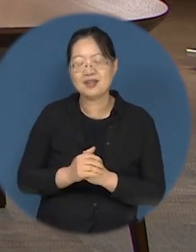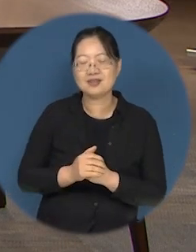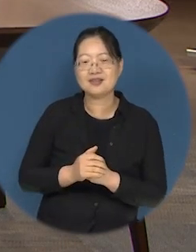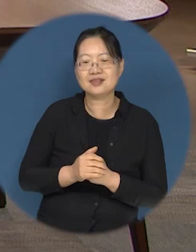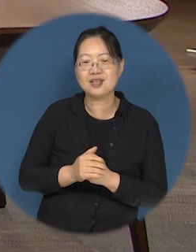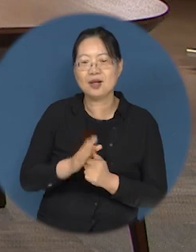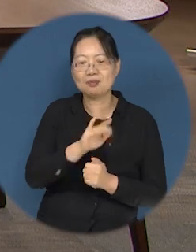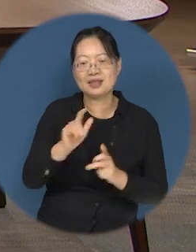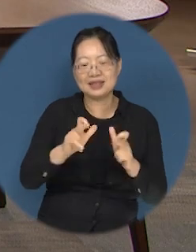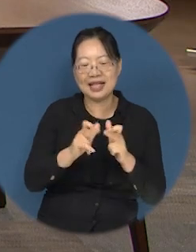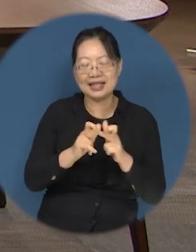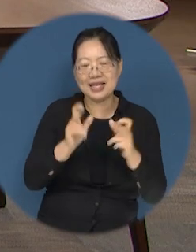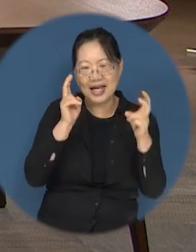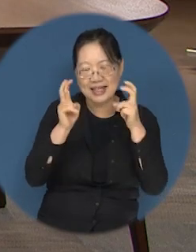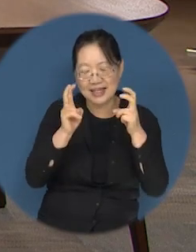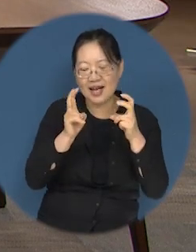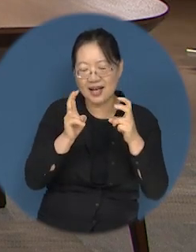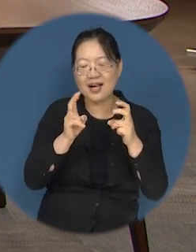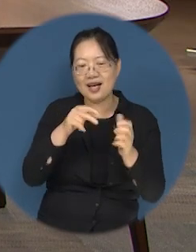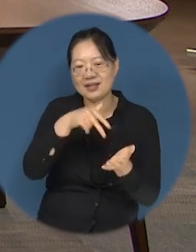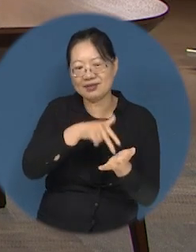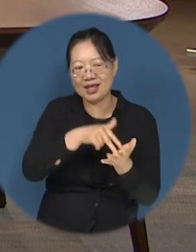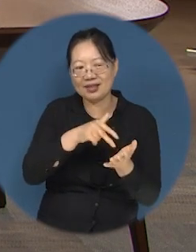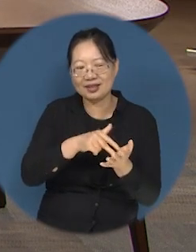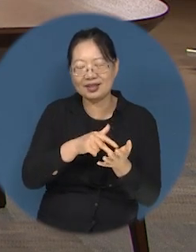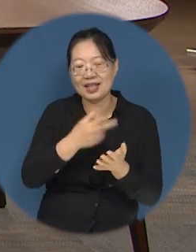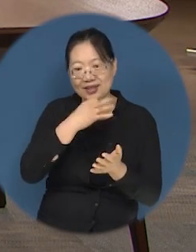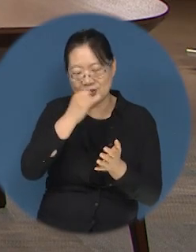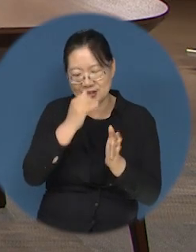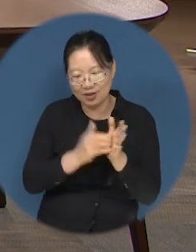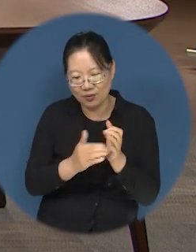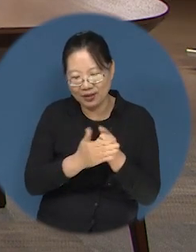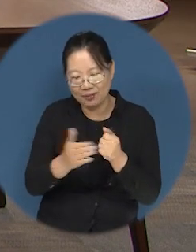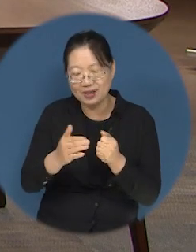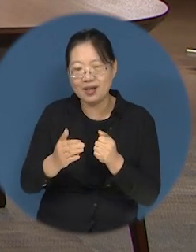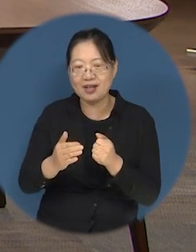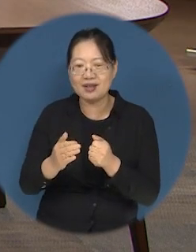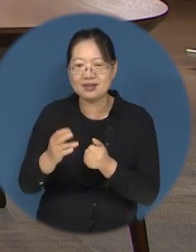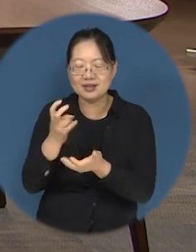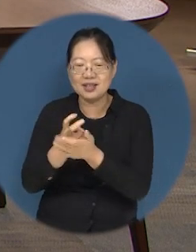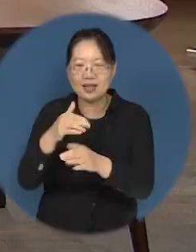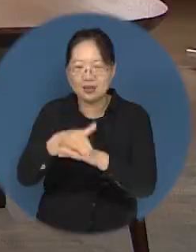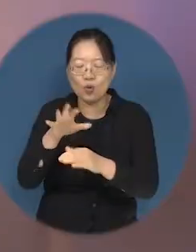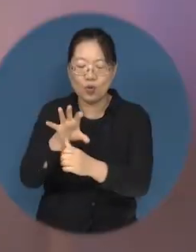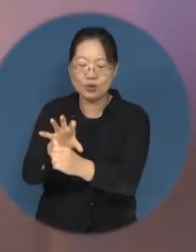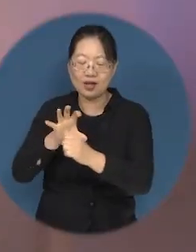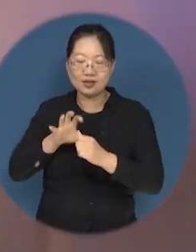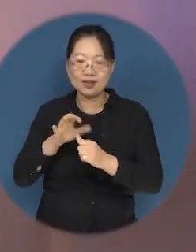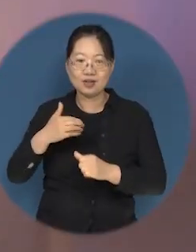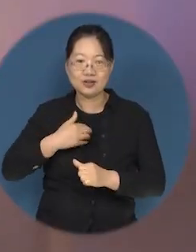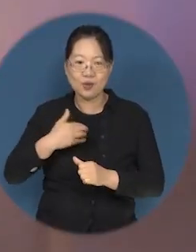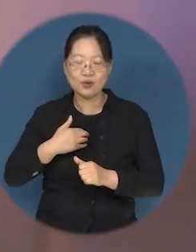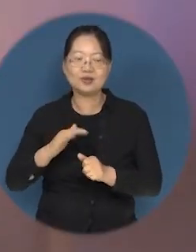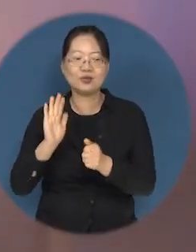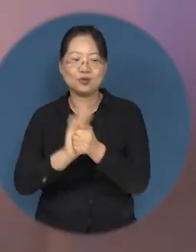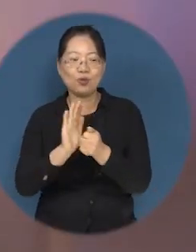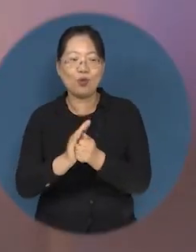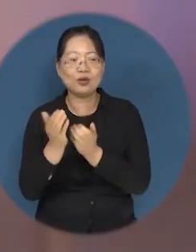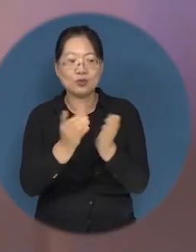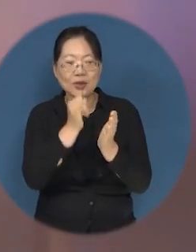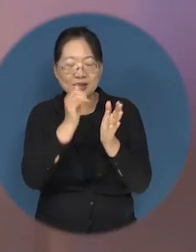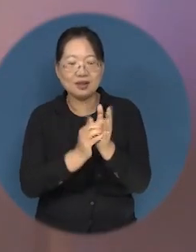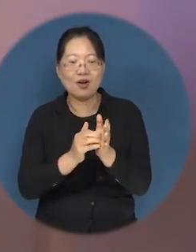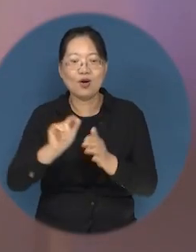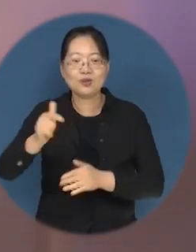곳의 이득입니다. 국가에 좋은 제도가 있습니다. 예. 예. 그래서 그 제도를 이용을 해서 할 수 있게 저희가 하는 거고 그러다